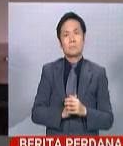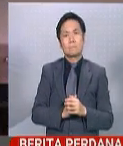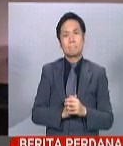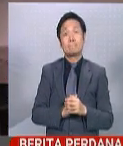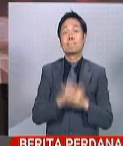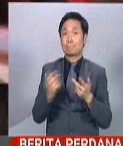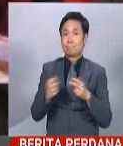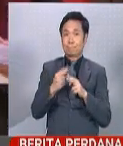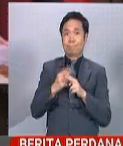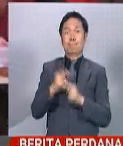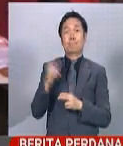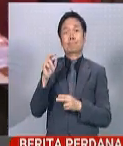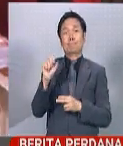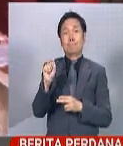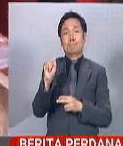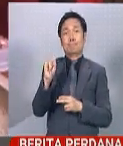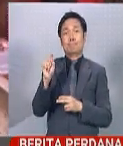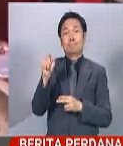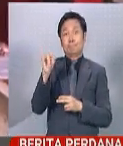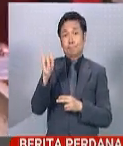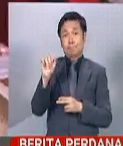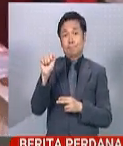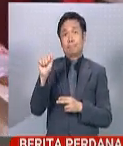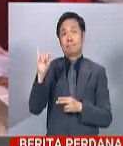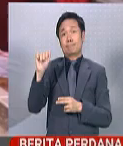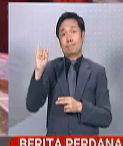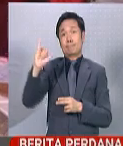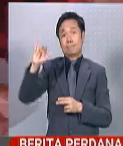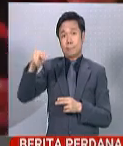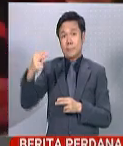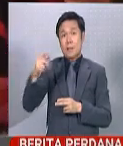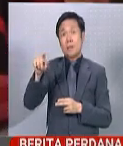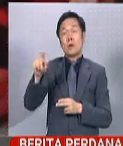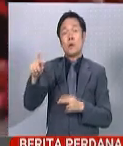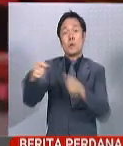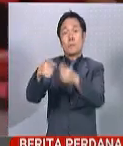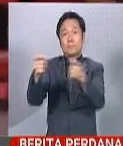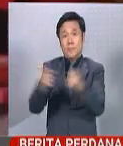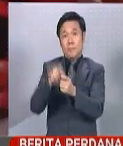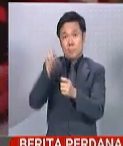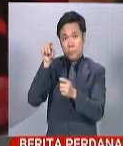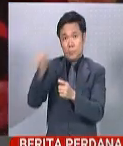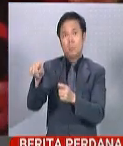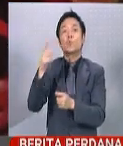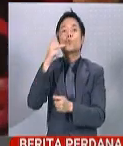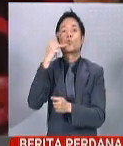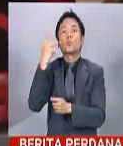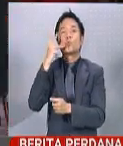Siti Aisyah ditemui di premis peniagaan mereka yang terletak di Satok, Kuching.